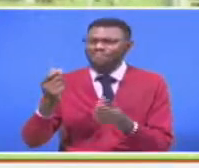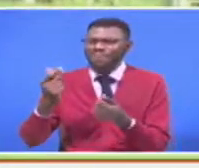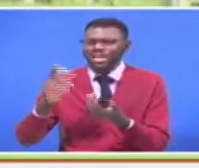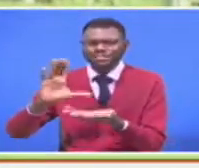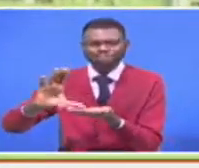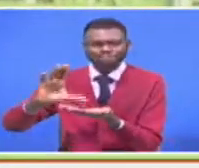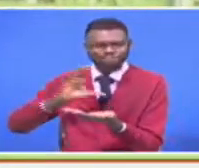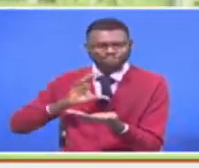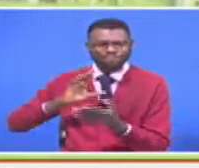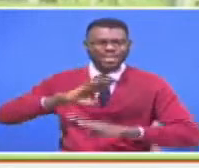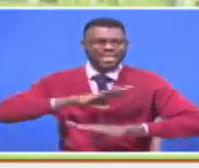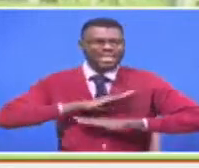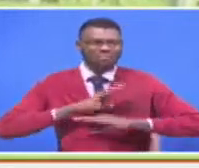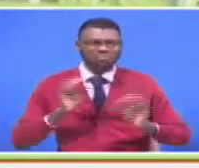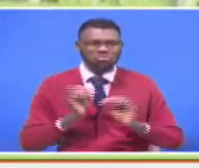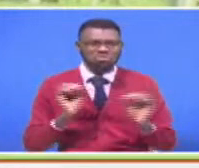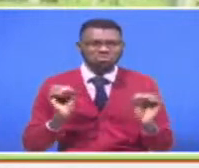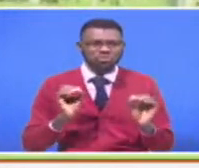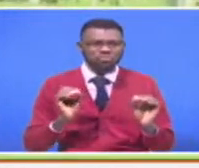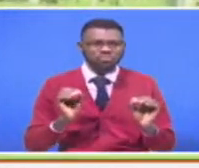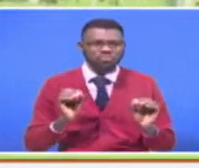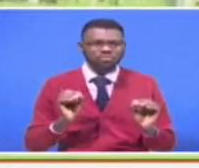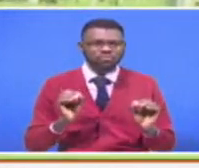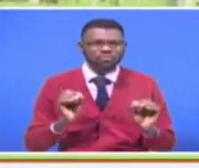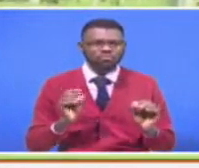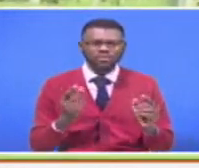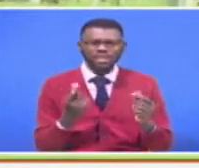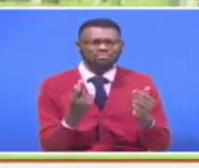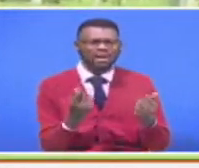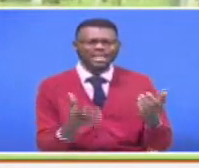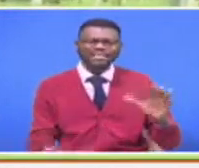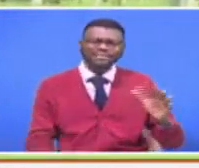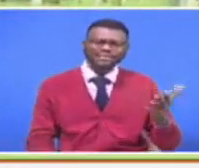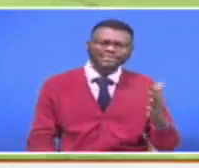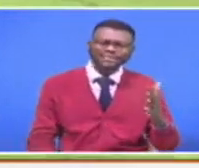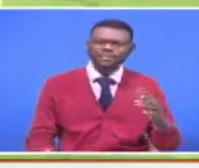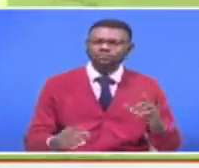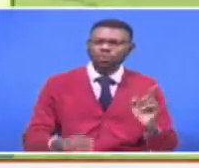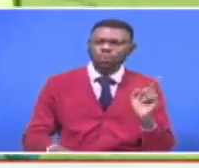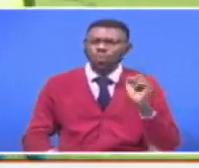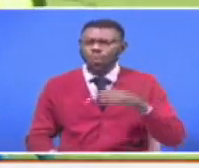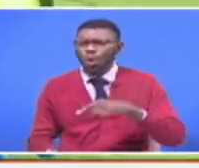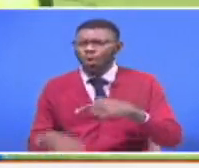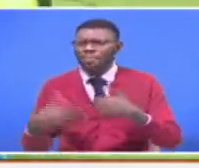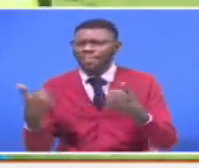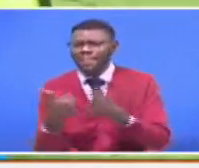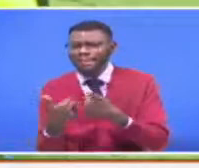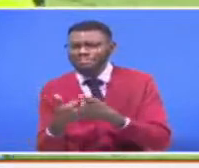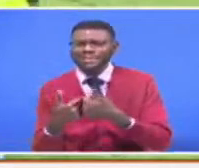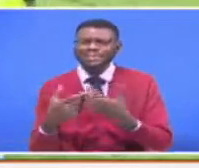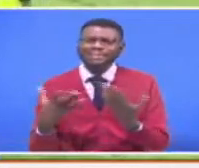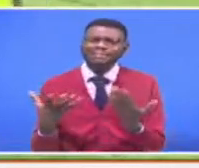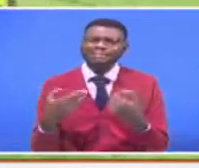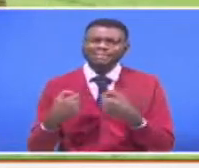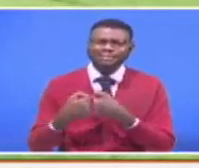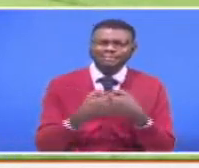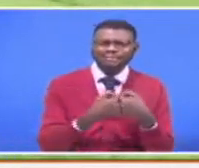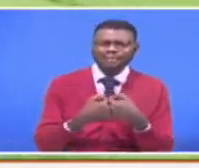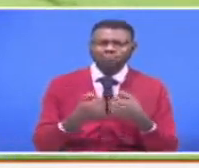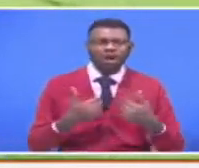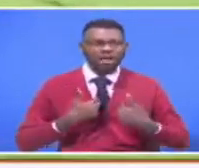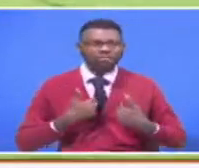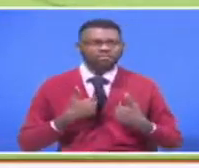muscle, so hatujakuwa na pesa ya kuenda games, huwa tuna struggle sana. So kuenda game